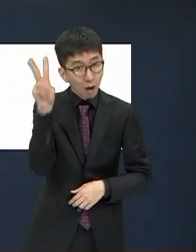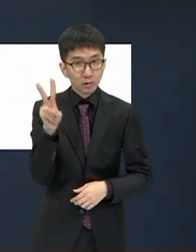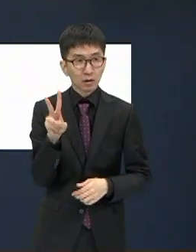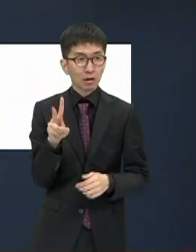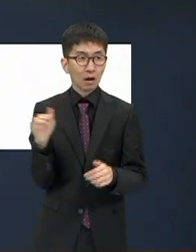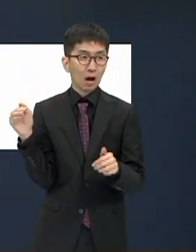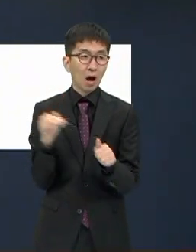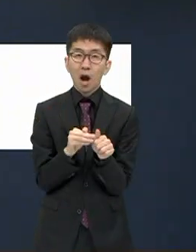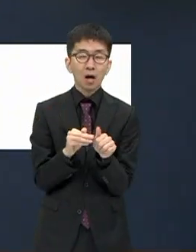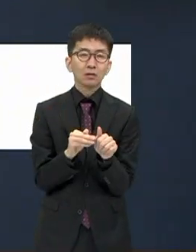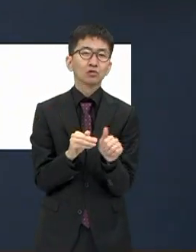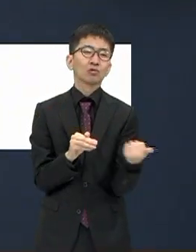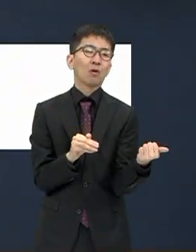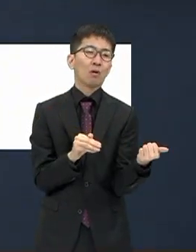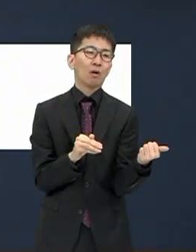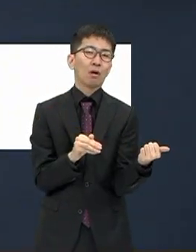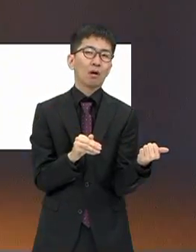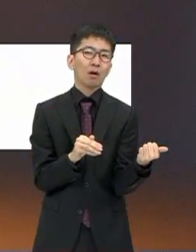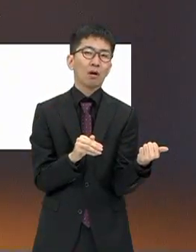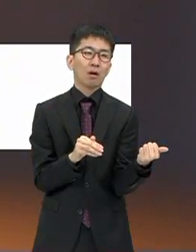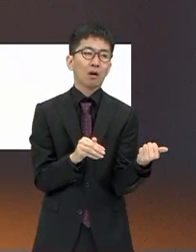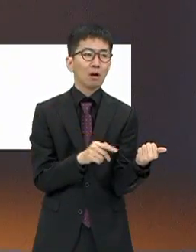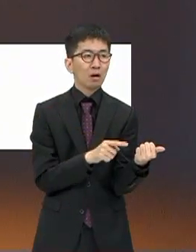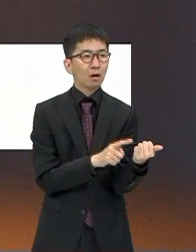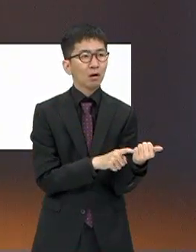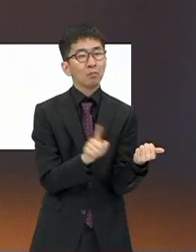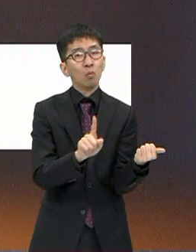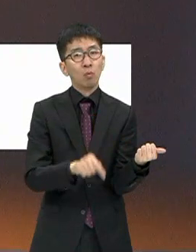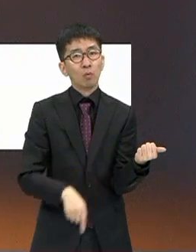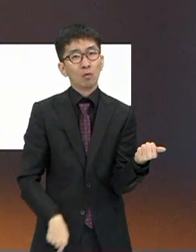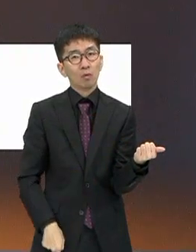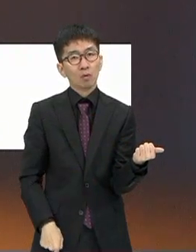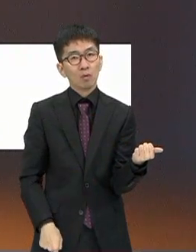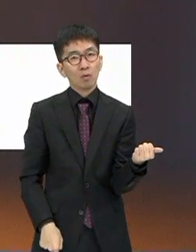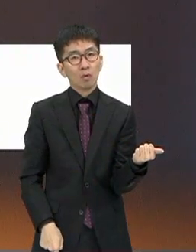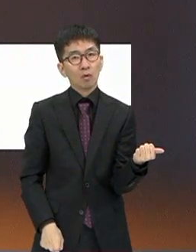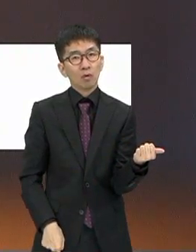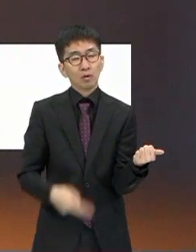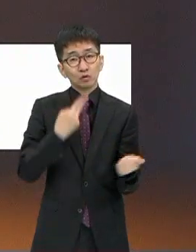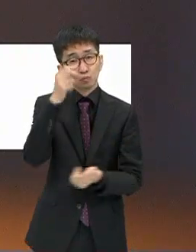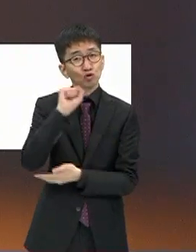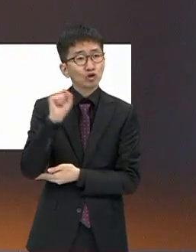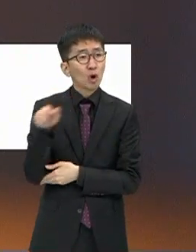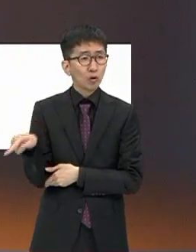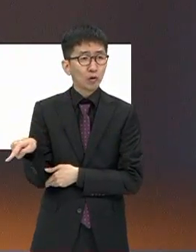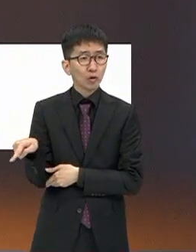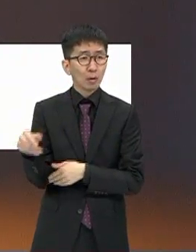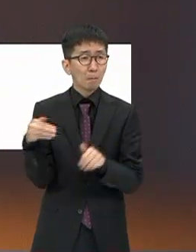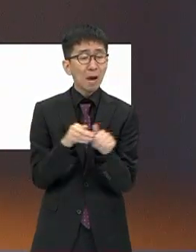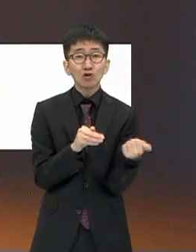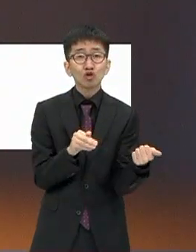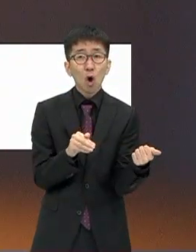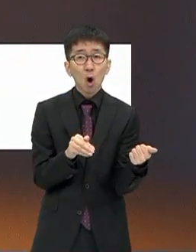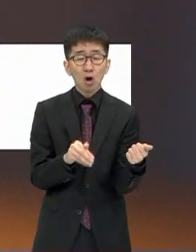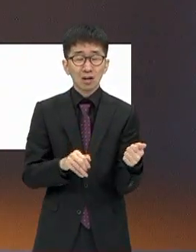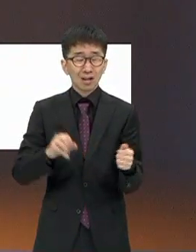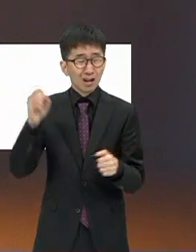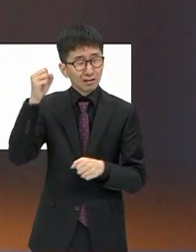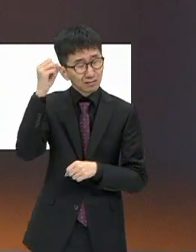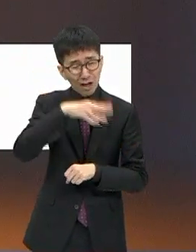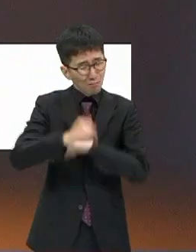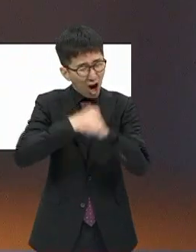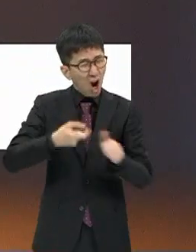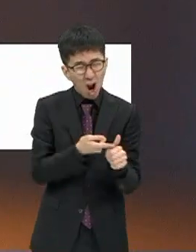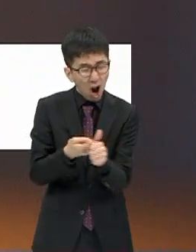아무도 뭐 아무것도 모르는 사람한테 죽임을 당한 거나 마찬가지죠. 음주운전 사망사고랑 묻지마 살인이랑